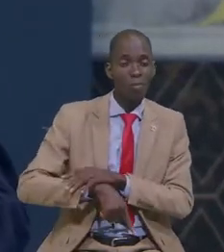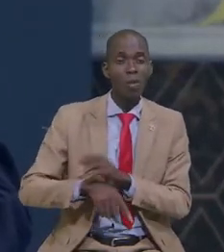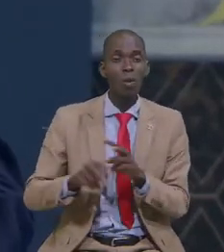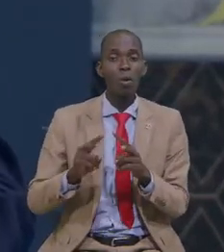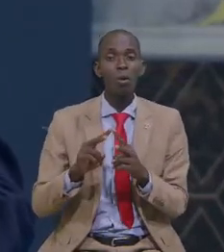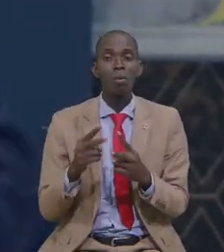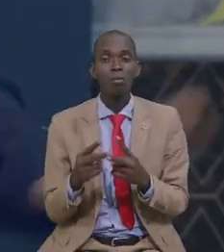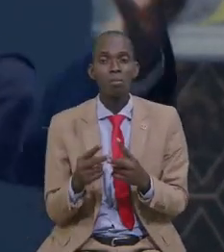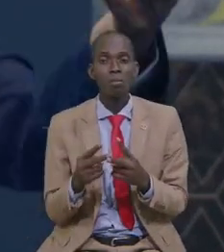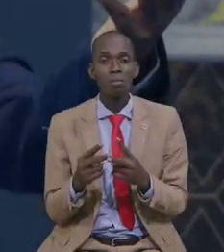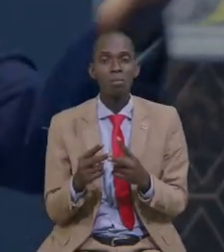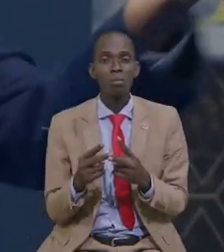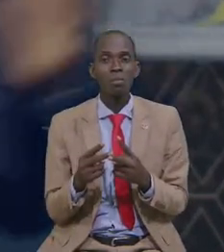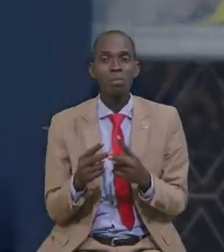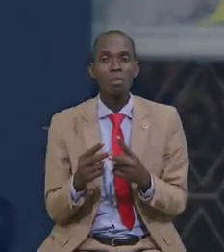profond